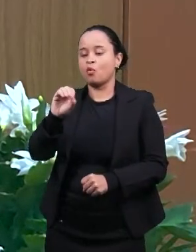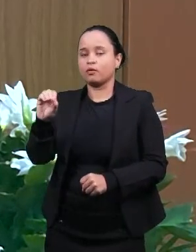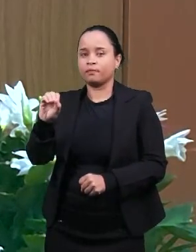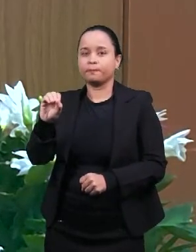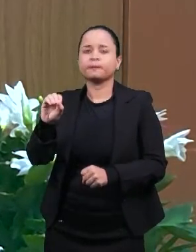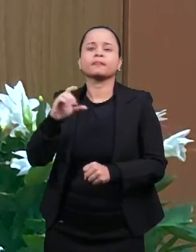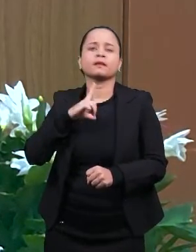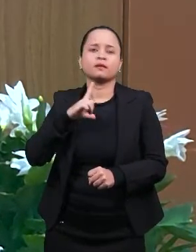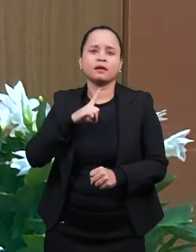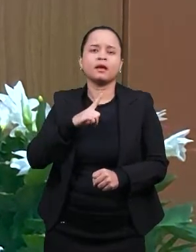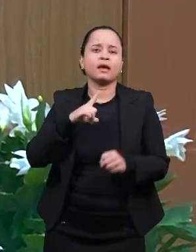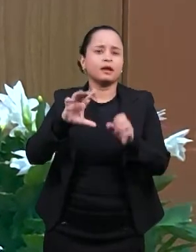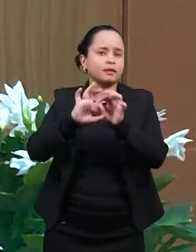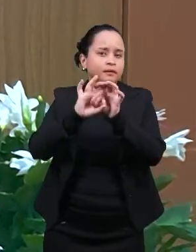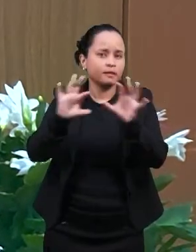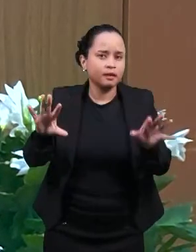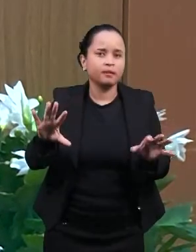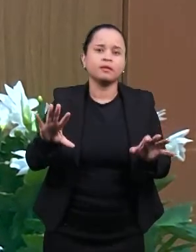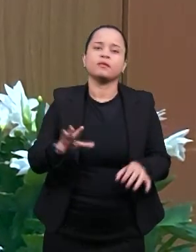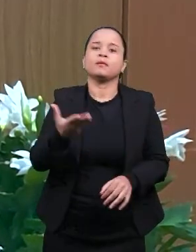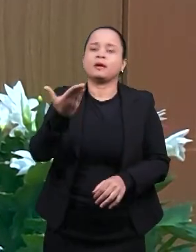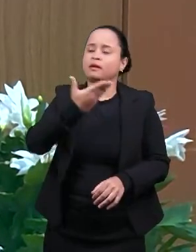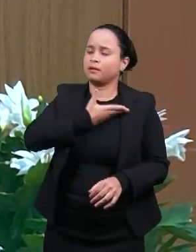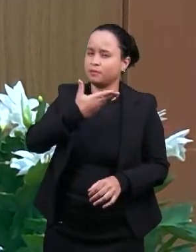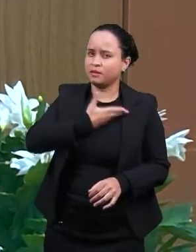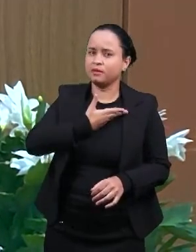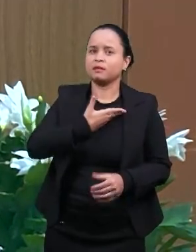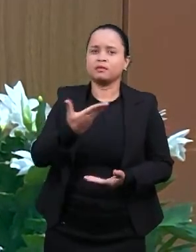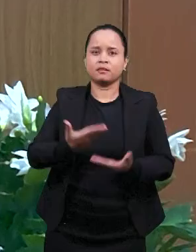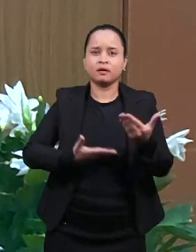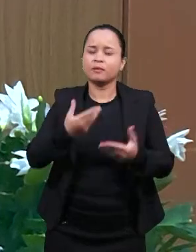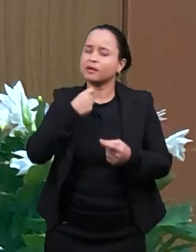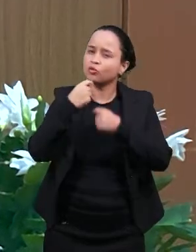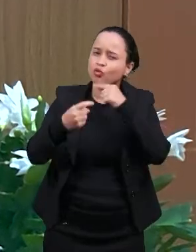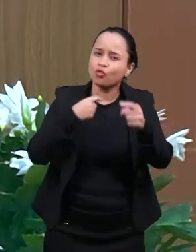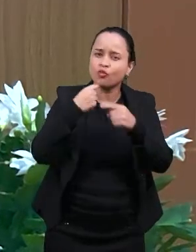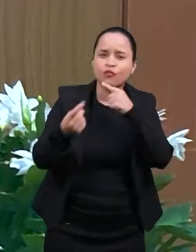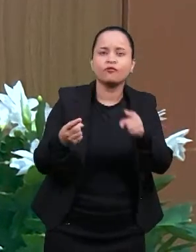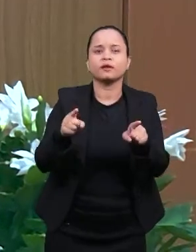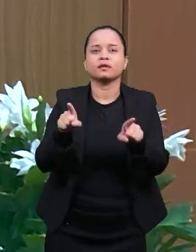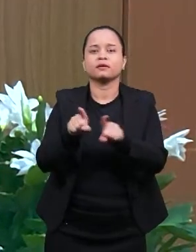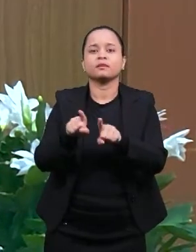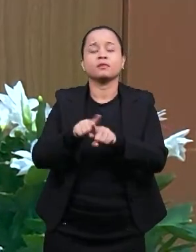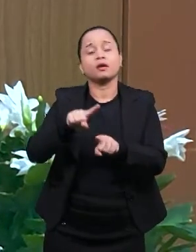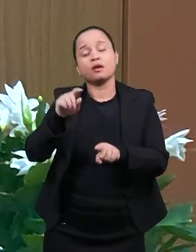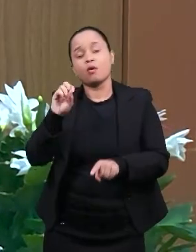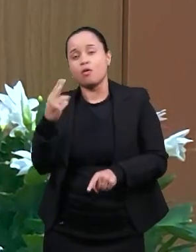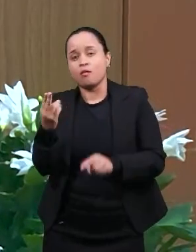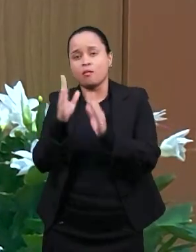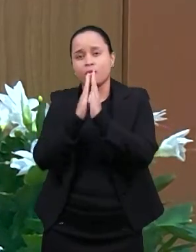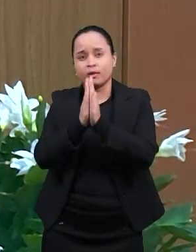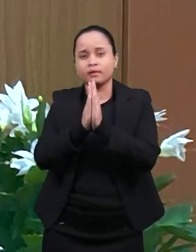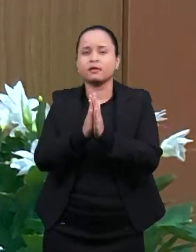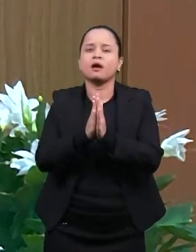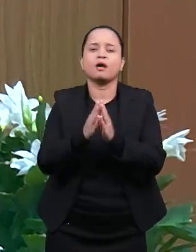бесплатной горячей линии. Все, кто желает, можете отдавать этот телефон всем тем, кто